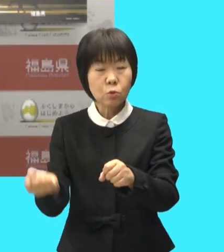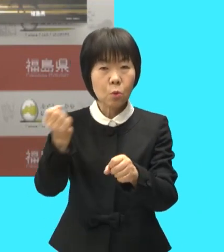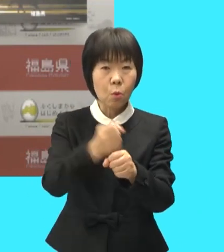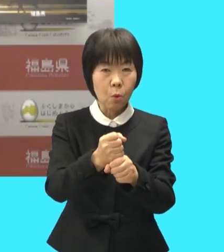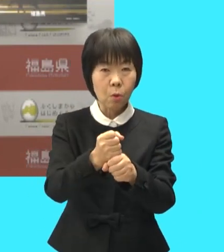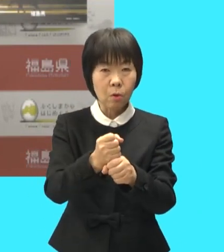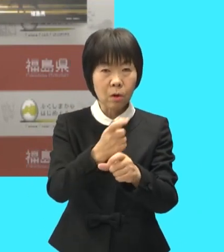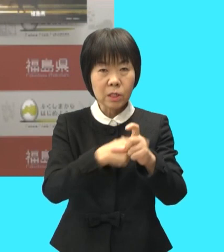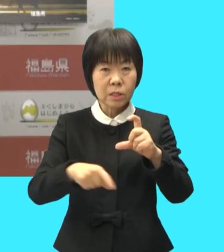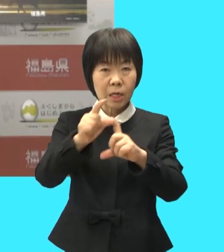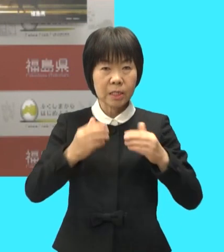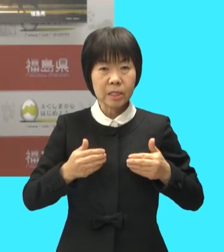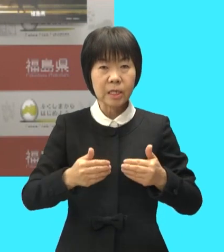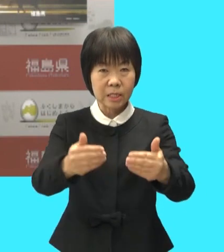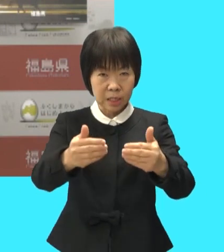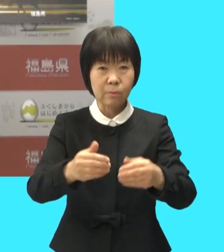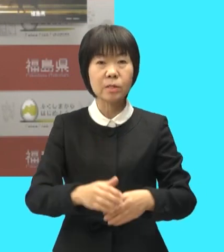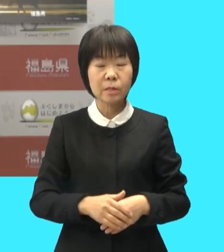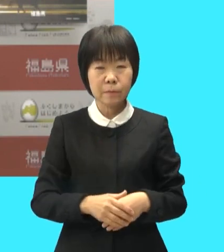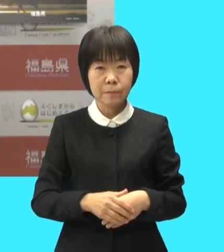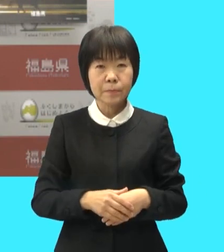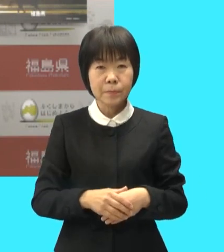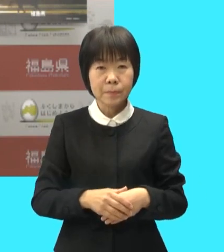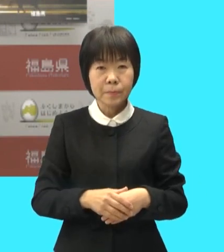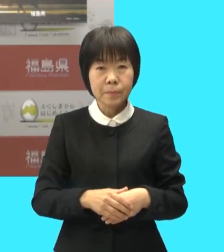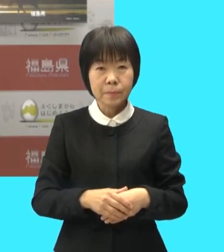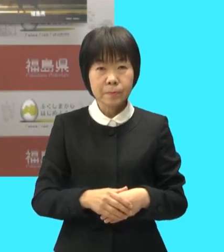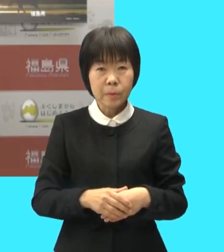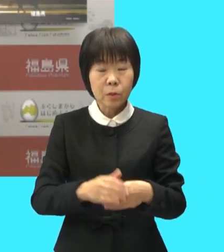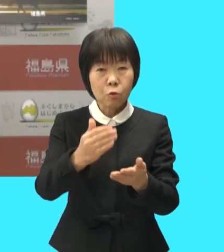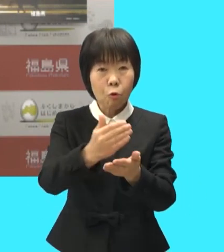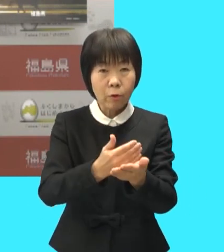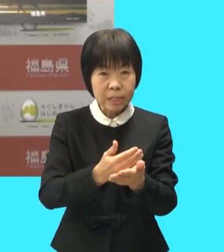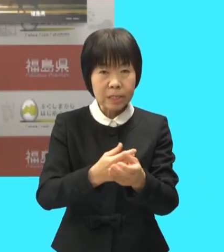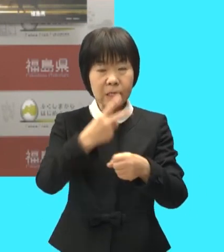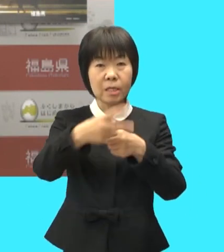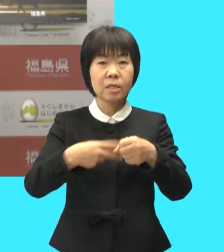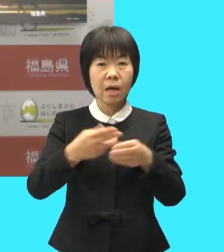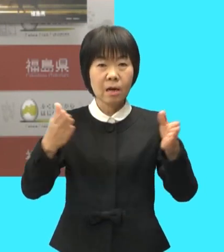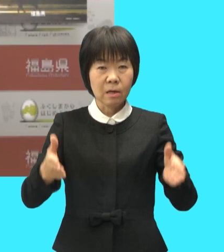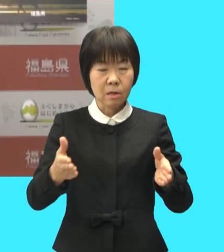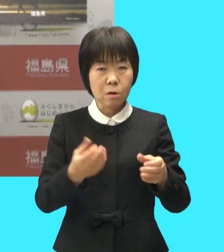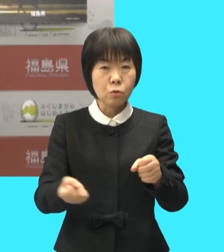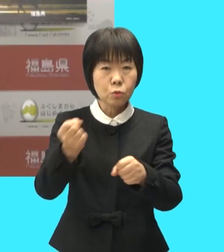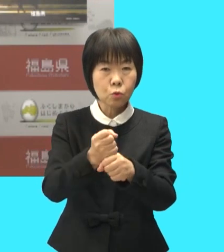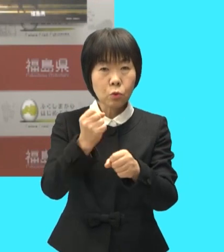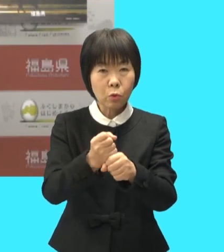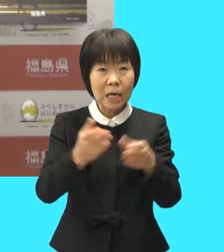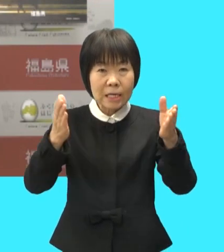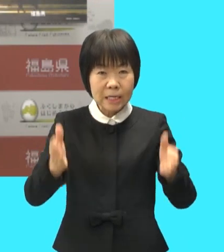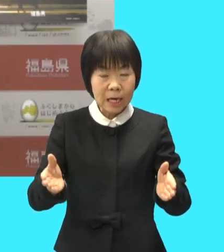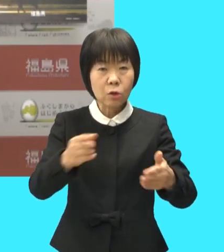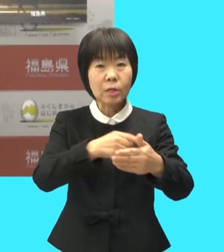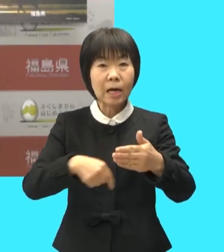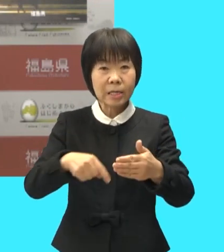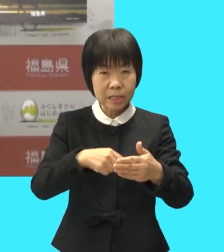らに前進させてまいります。残り2年余りとなった復興創生期間の間